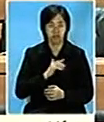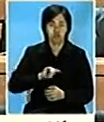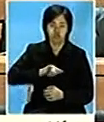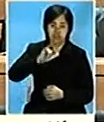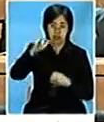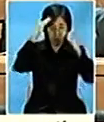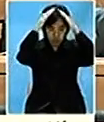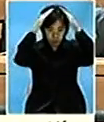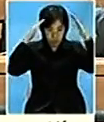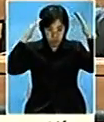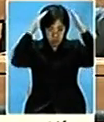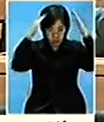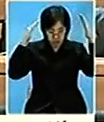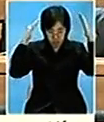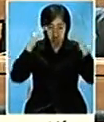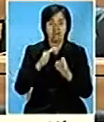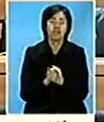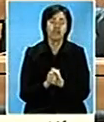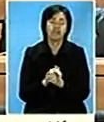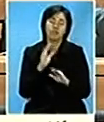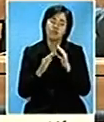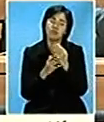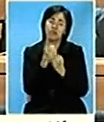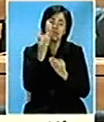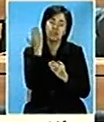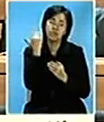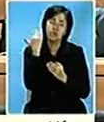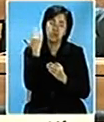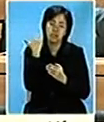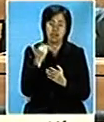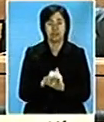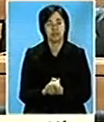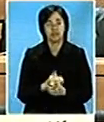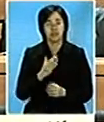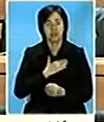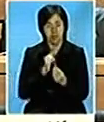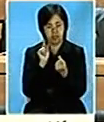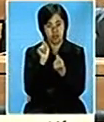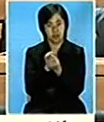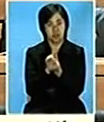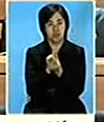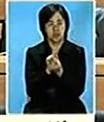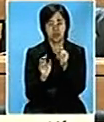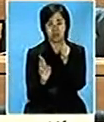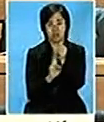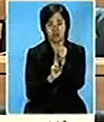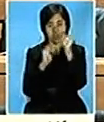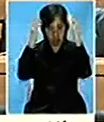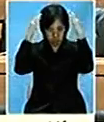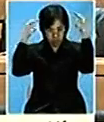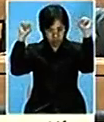ามเมื่อสิ้นอาทิตย์ที่แล้วนะครับมีโอกาสได้พบกับท่านรองประธานาธิบ